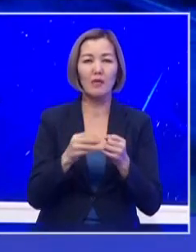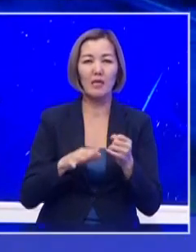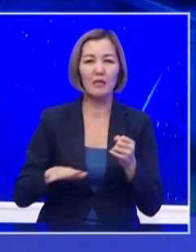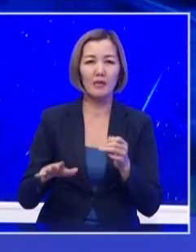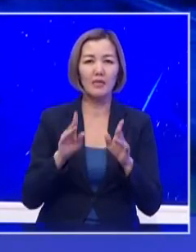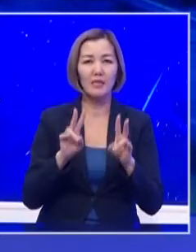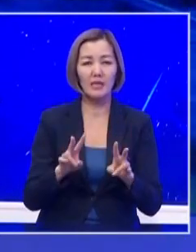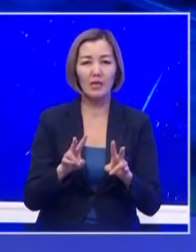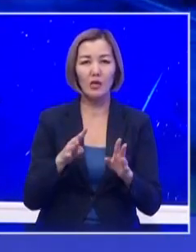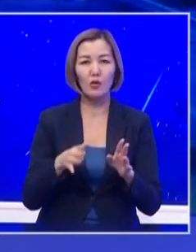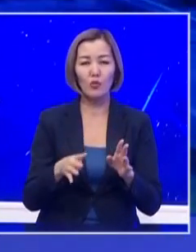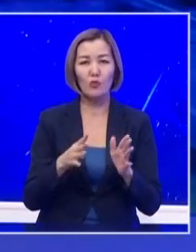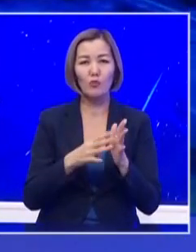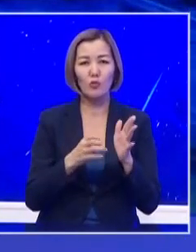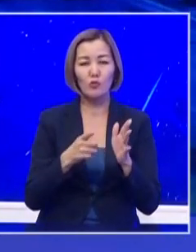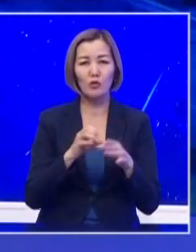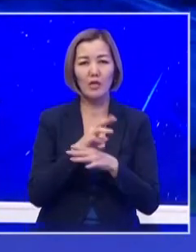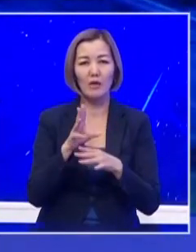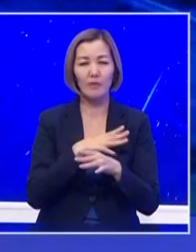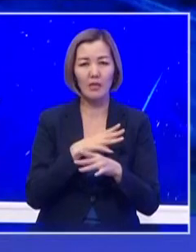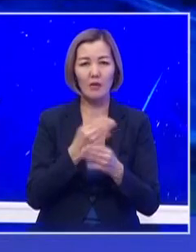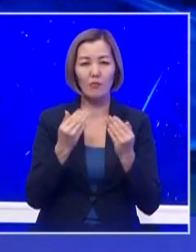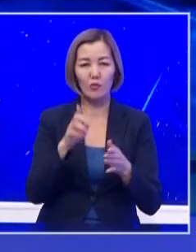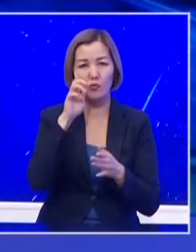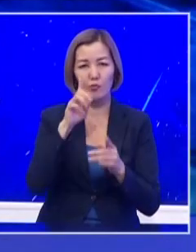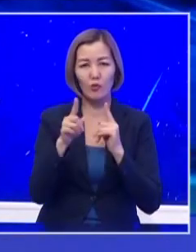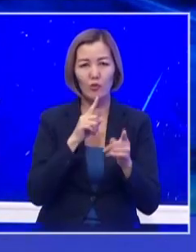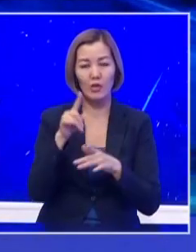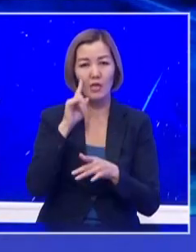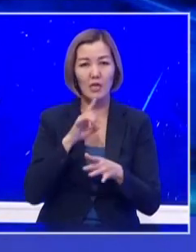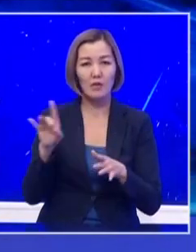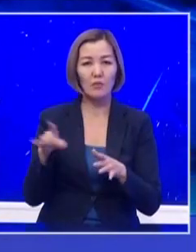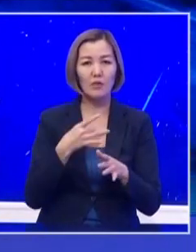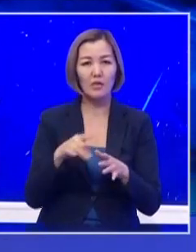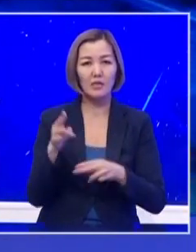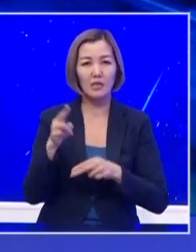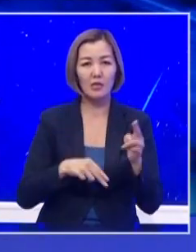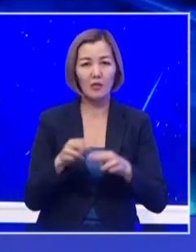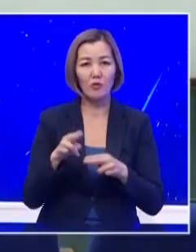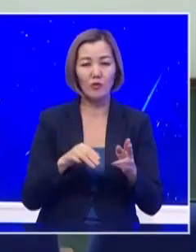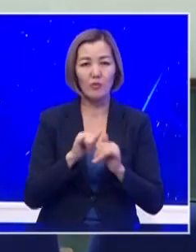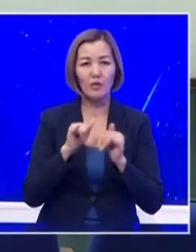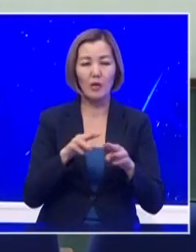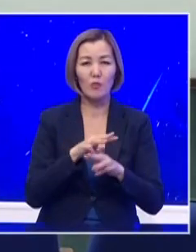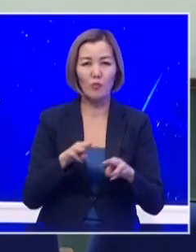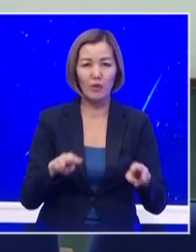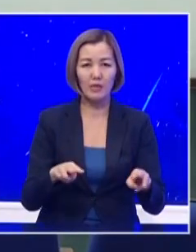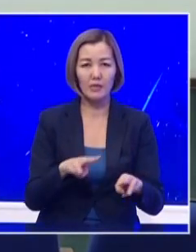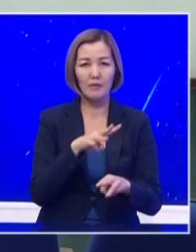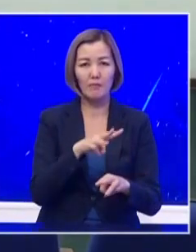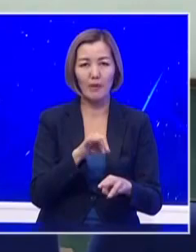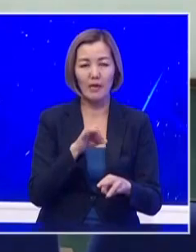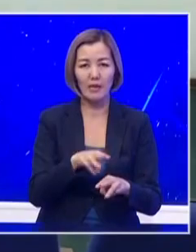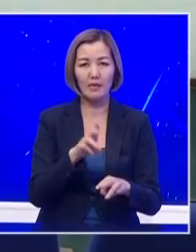тек 4900-і ғана қамтылған. Бұл туралы үкімет отырысында Қазақстан Республикасының индустрия және инфрақұрылымдық даму